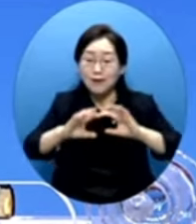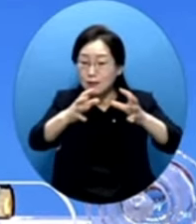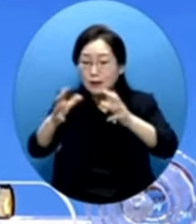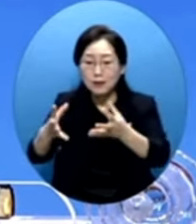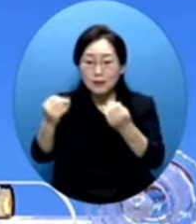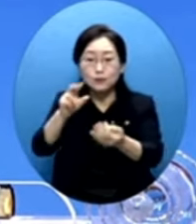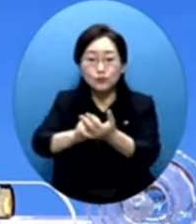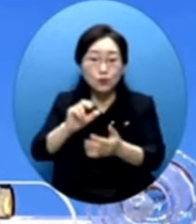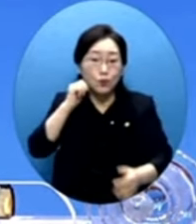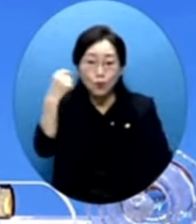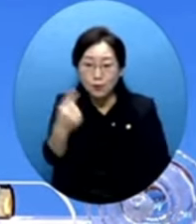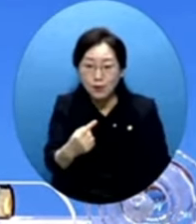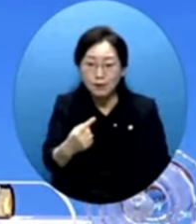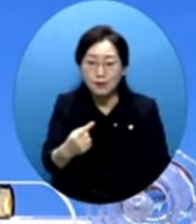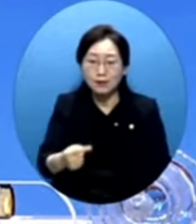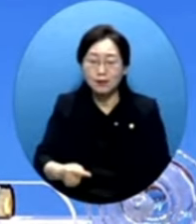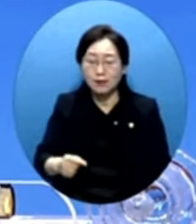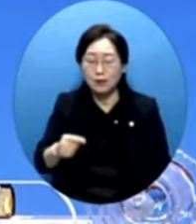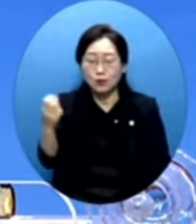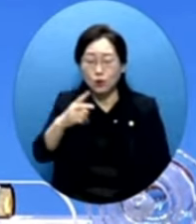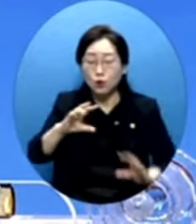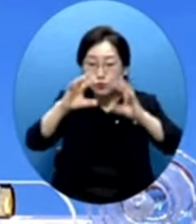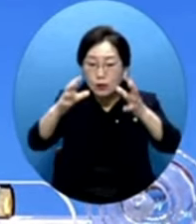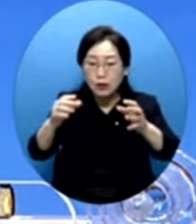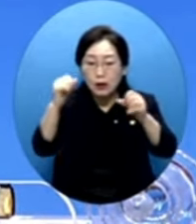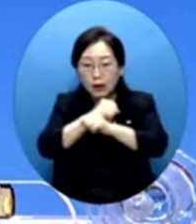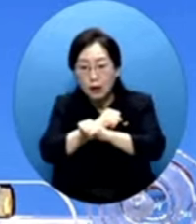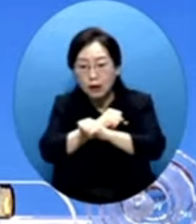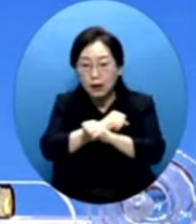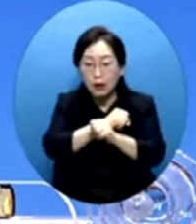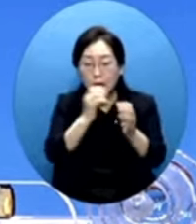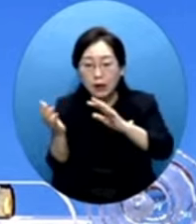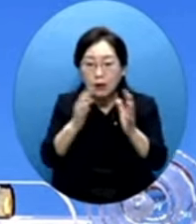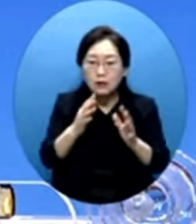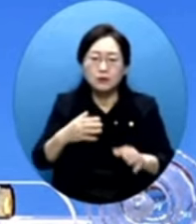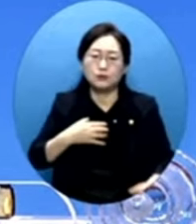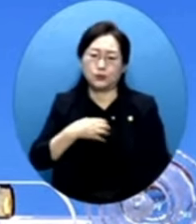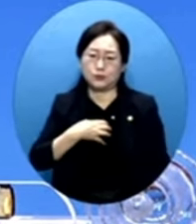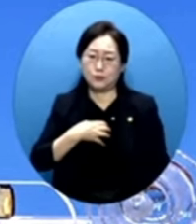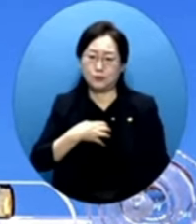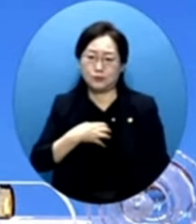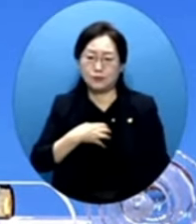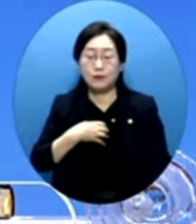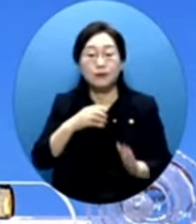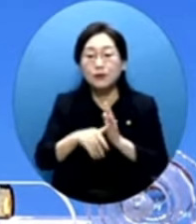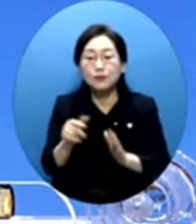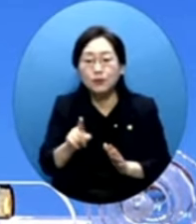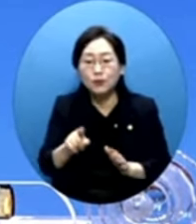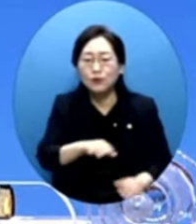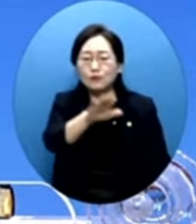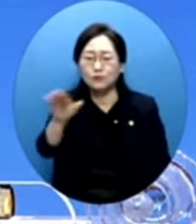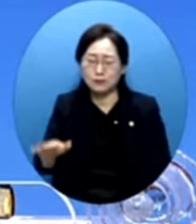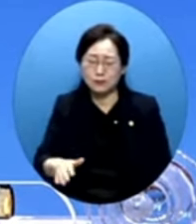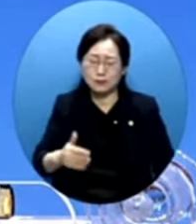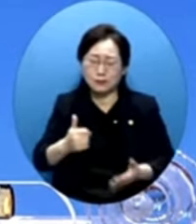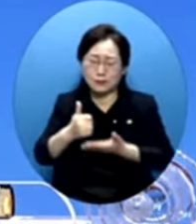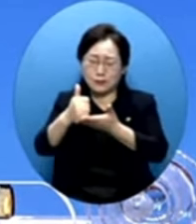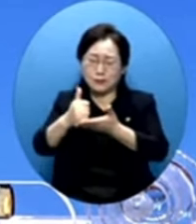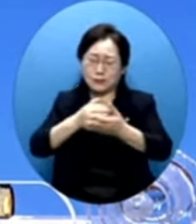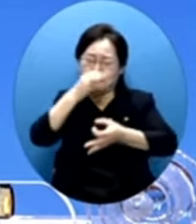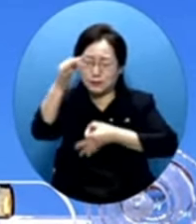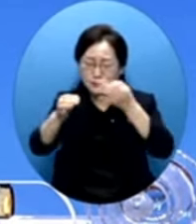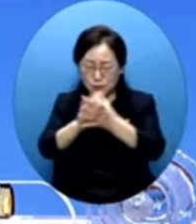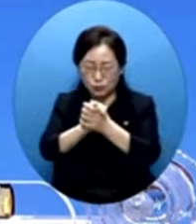어림이 나올 때 국가의 흥망 성소에 큰 위기가 다가올 때 우리는 주 앞에 부르짖어 기도해야